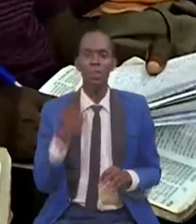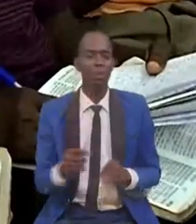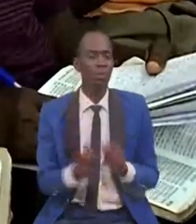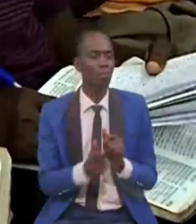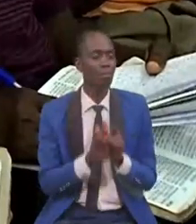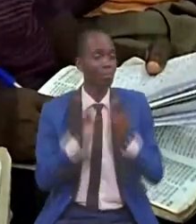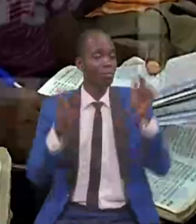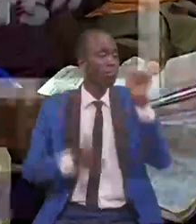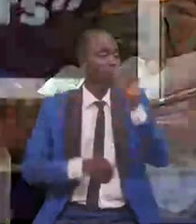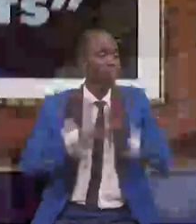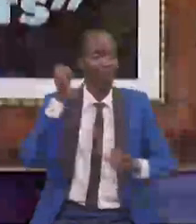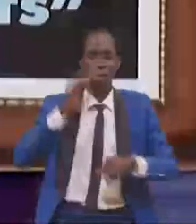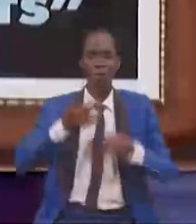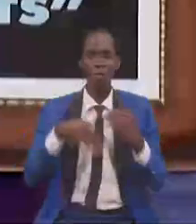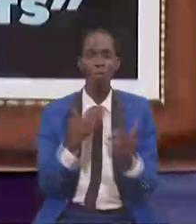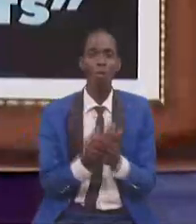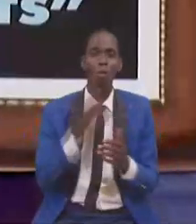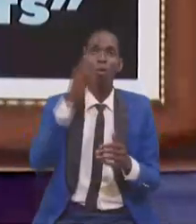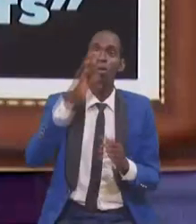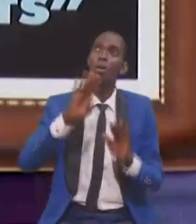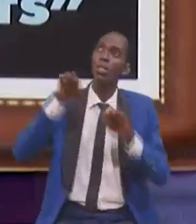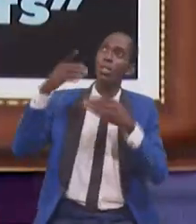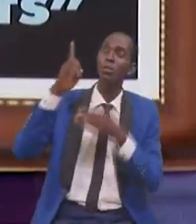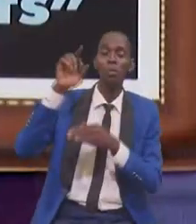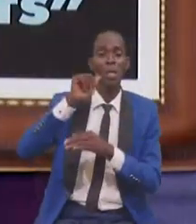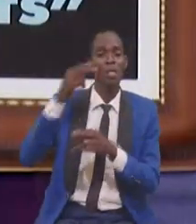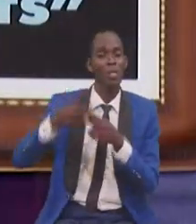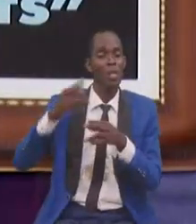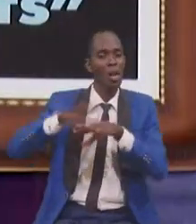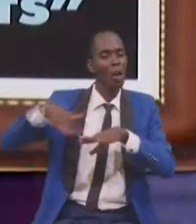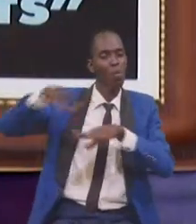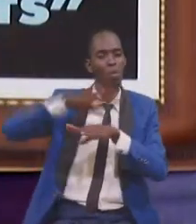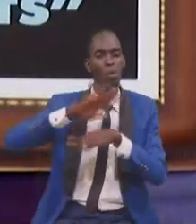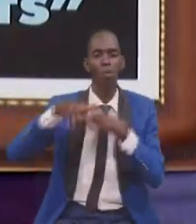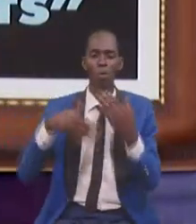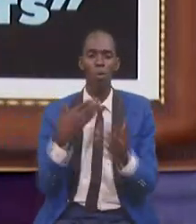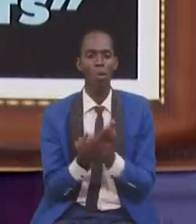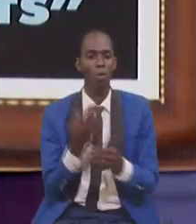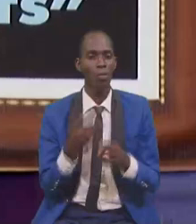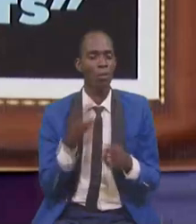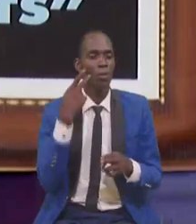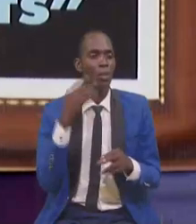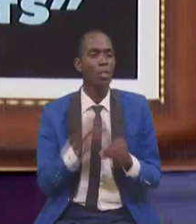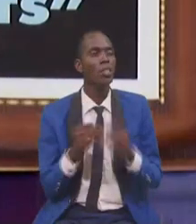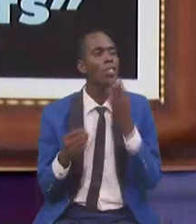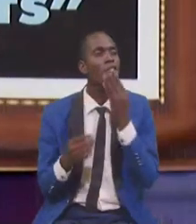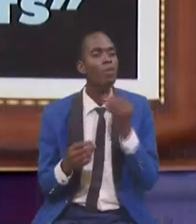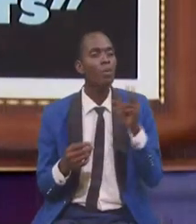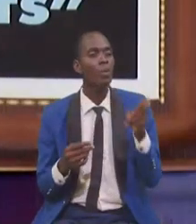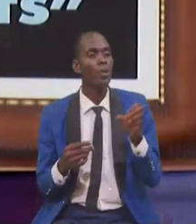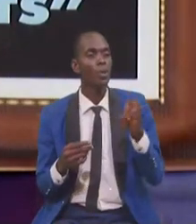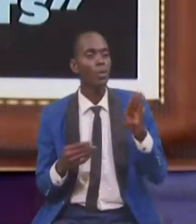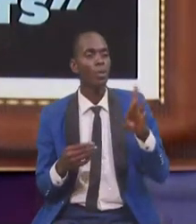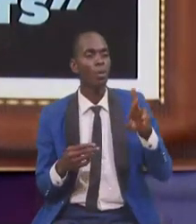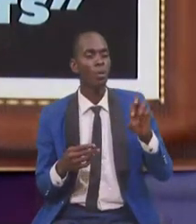grand de tous. Dieu lui a donné le nom qui est au-dessus de tout nom. Allons aux Hébreux, Hébreux